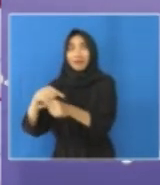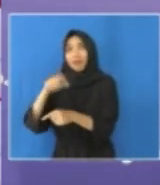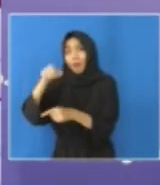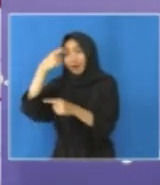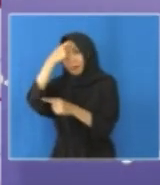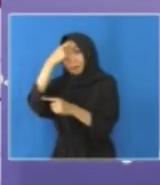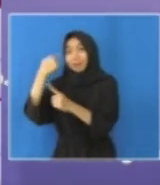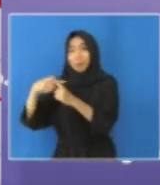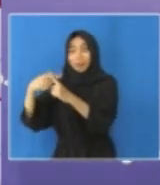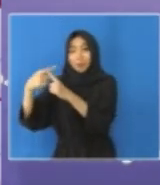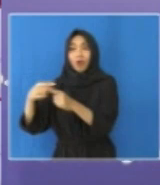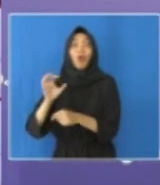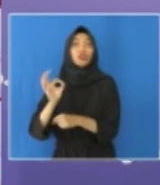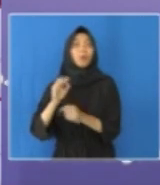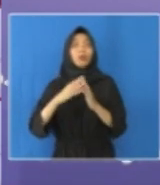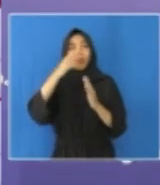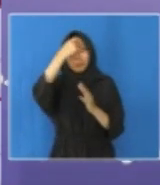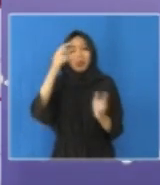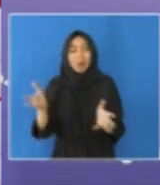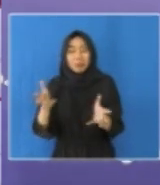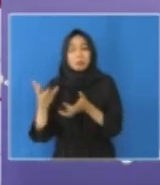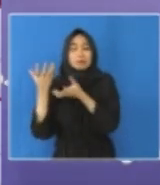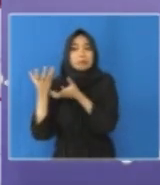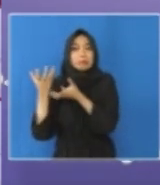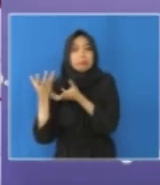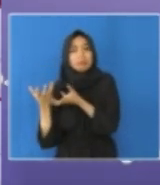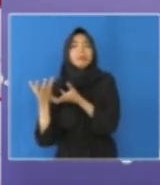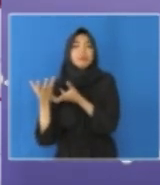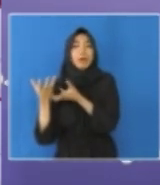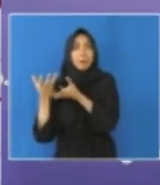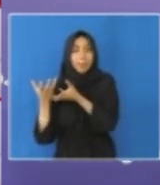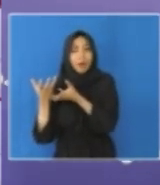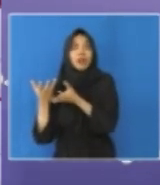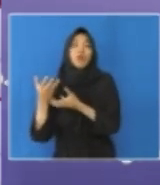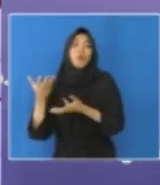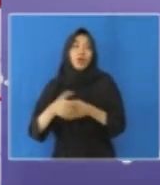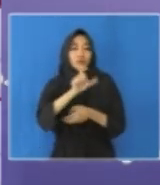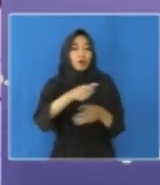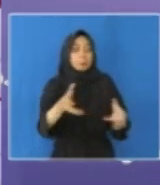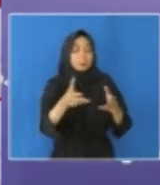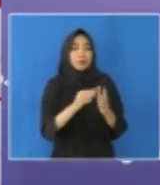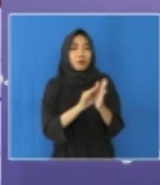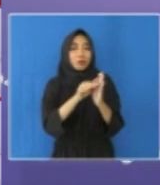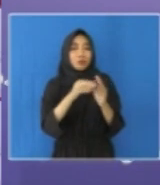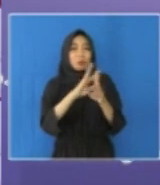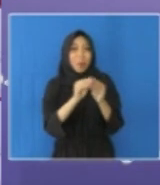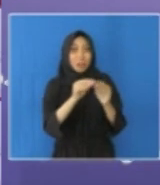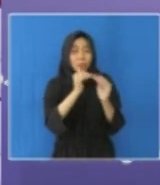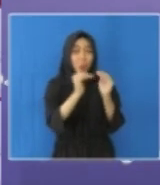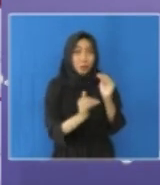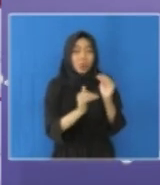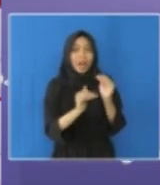pasien yang dirawat maka akan semakin berat beban kita baik untuk menurunkan jumlah yang sakit maupun